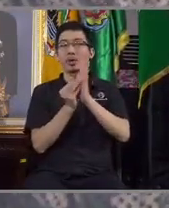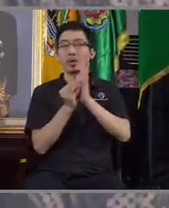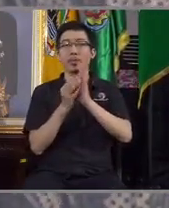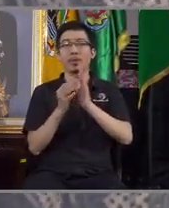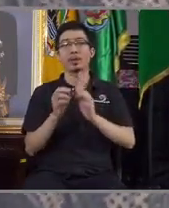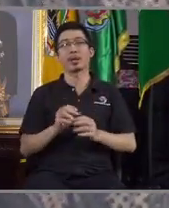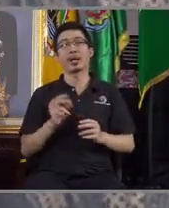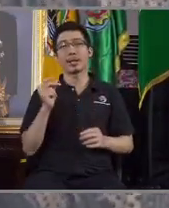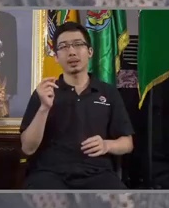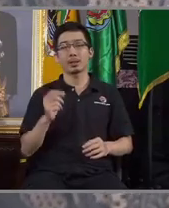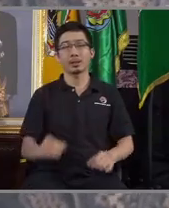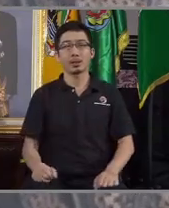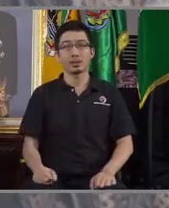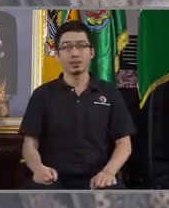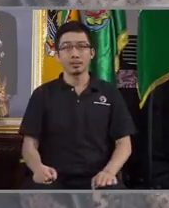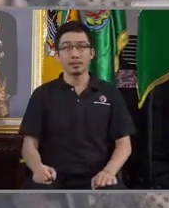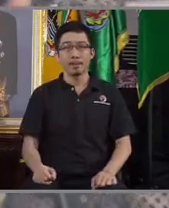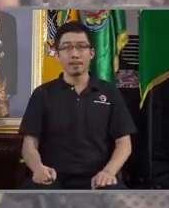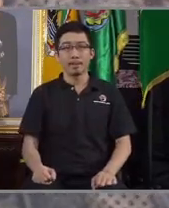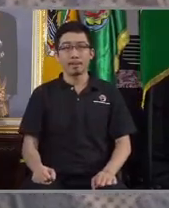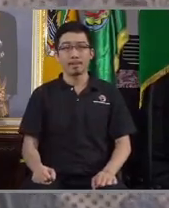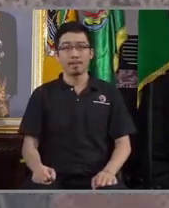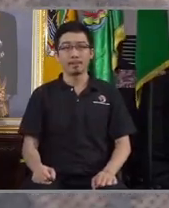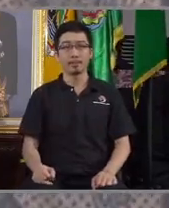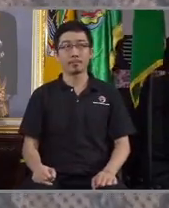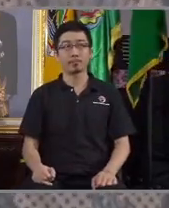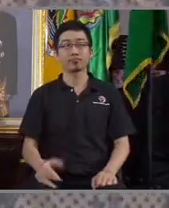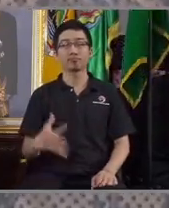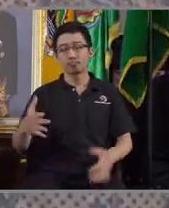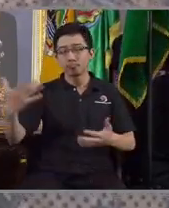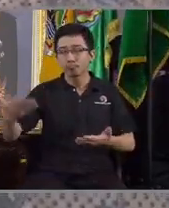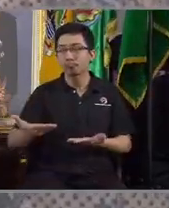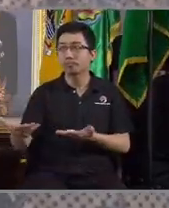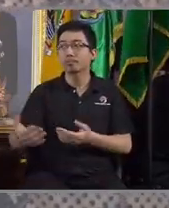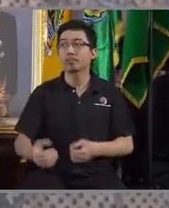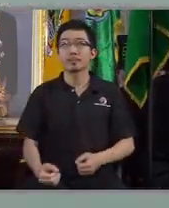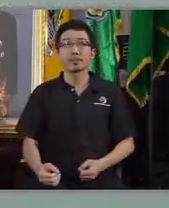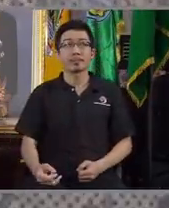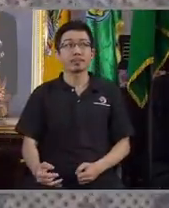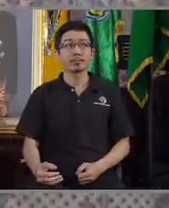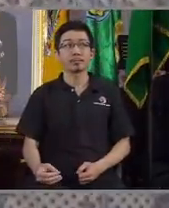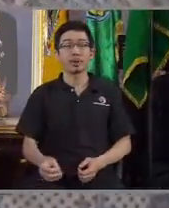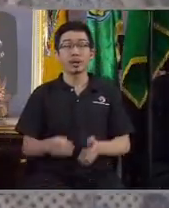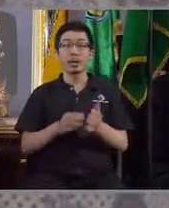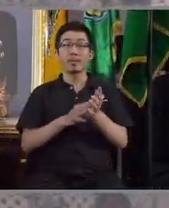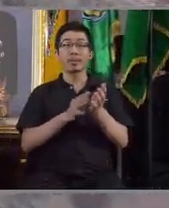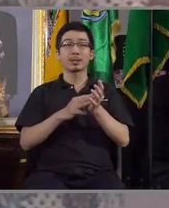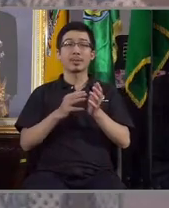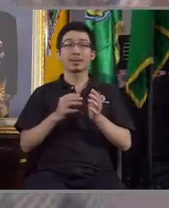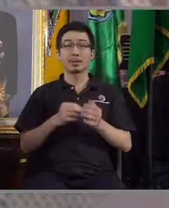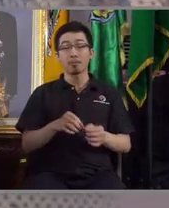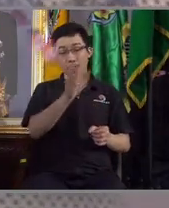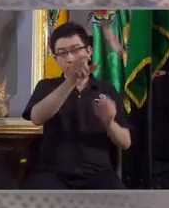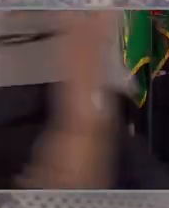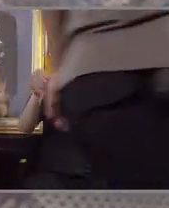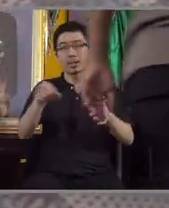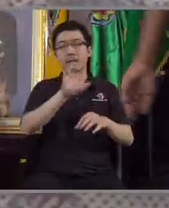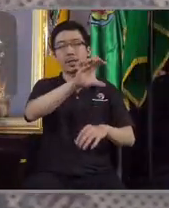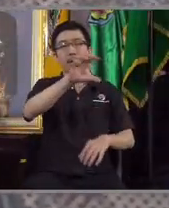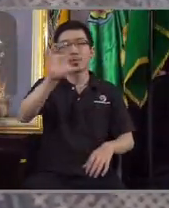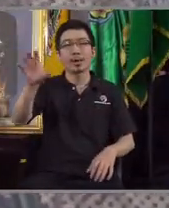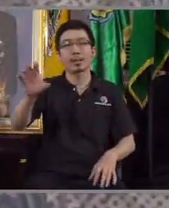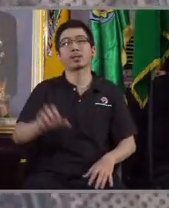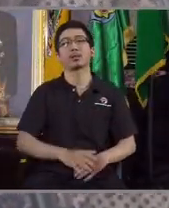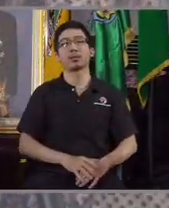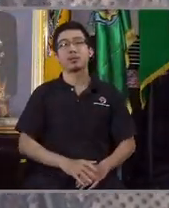jadi mohon kali ini saya akan persilahkan masing-masing ya kabupaten dan kota, bapak ibu bupati dan juga wali